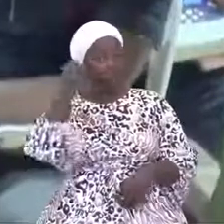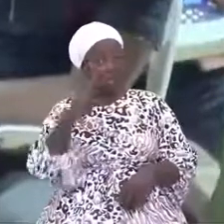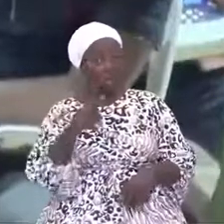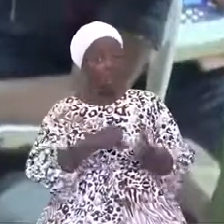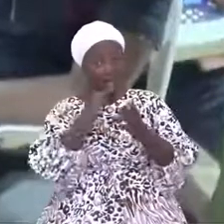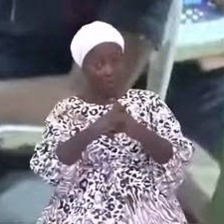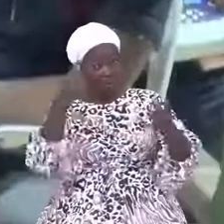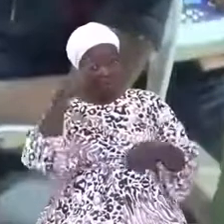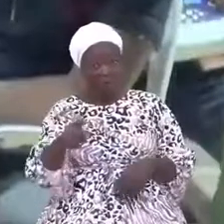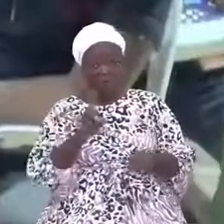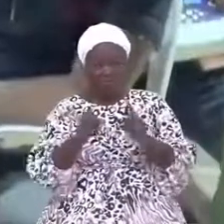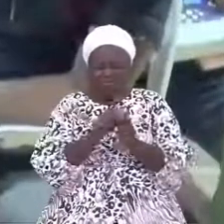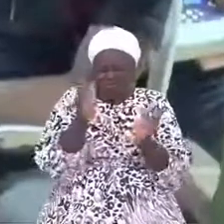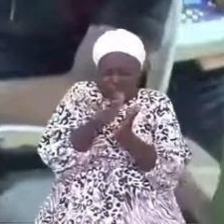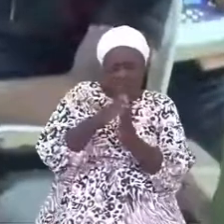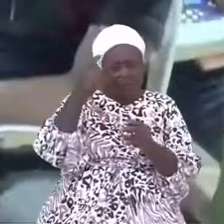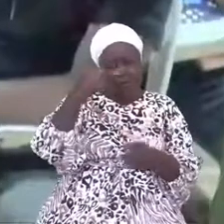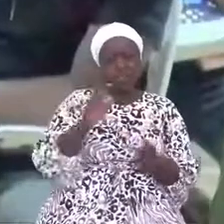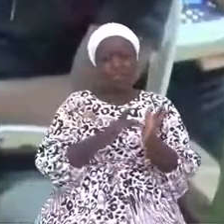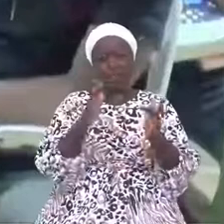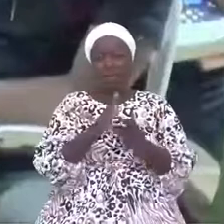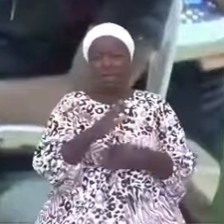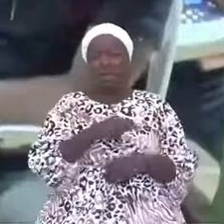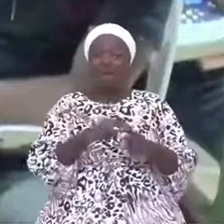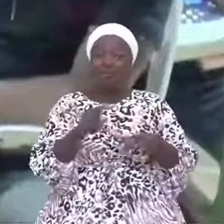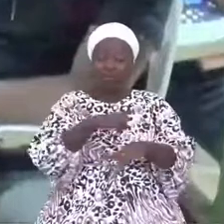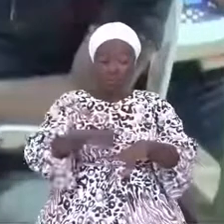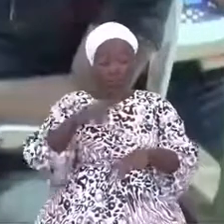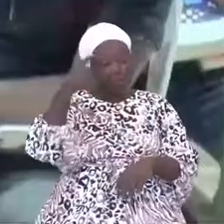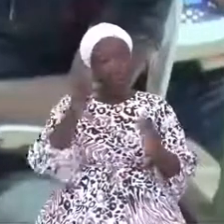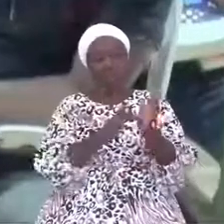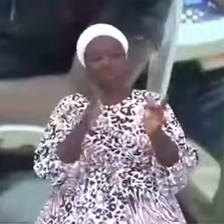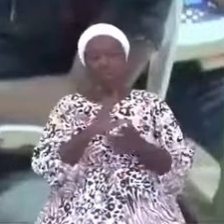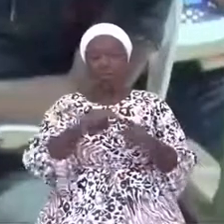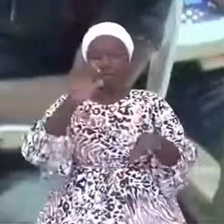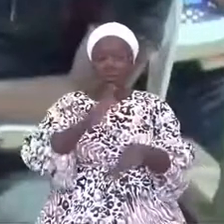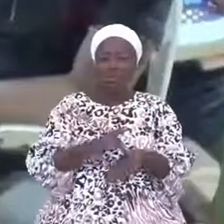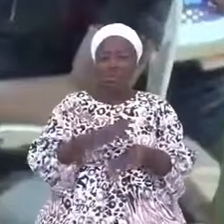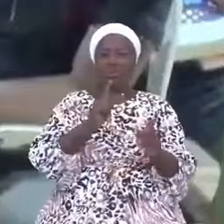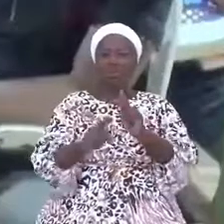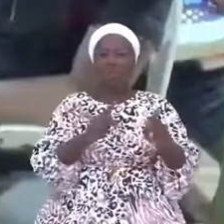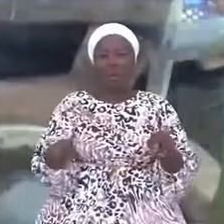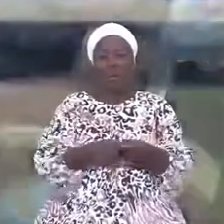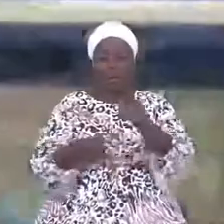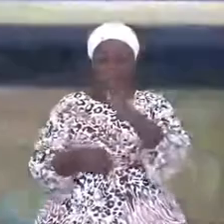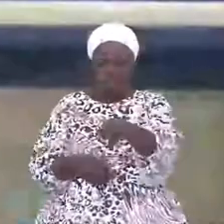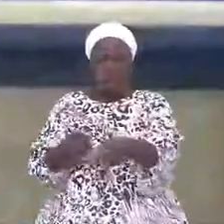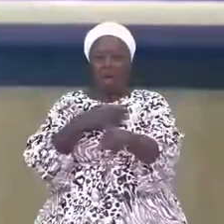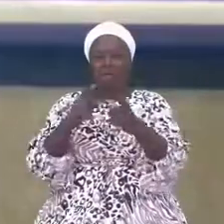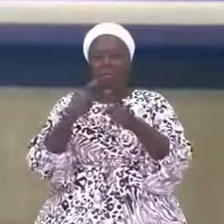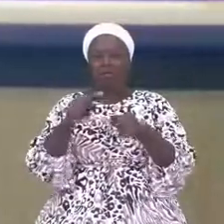tu penses qu'il est grand. Je comprends, c'est grand pour toi, mais c'est petit pour Jésus. C'est normal pour